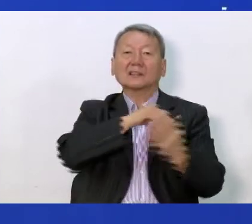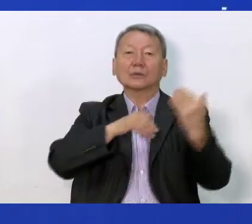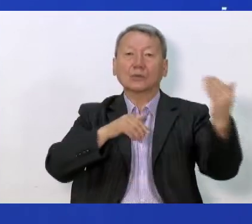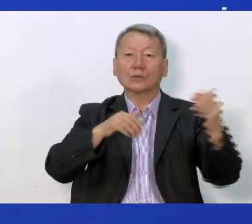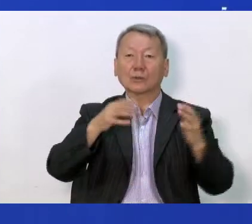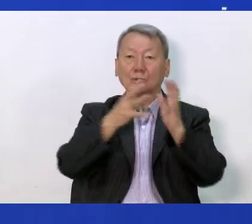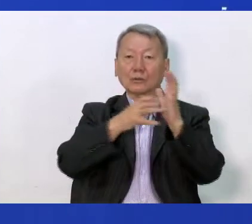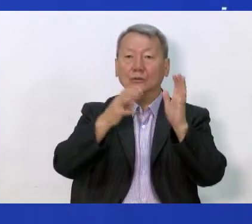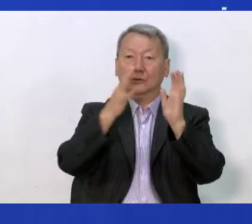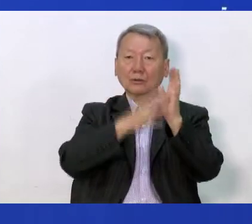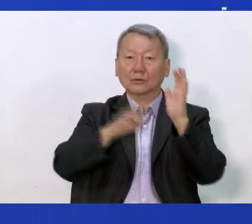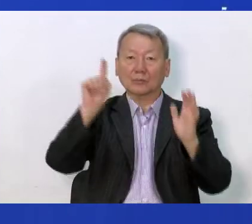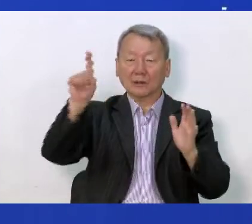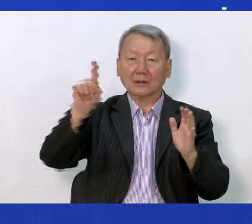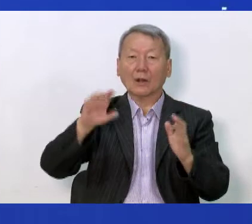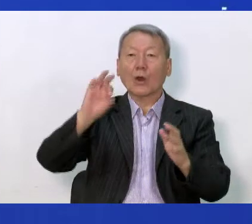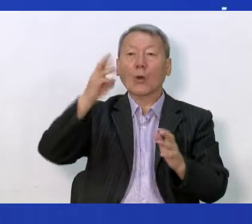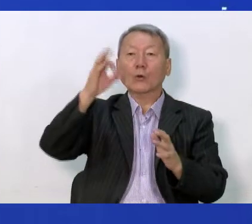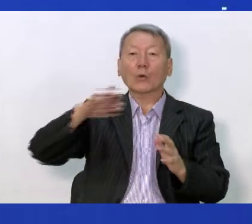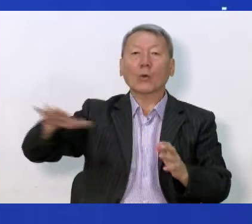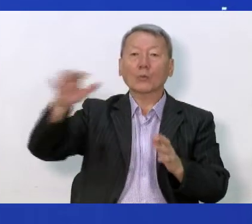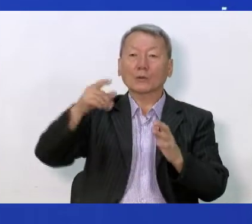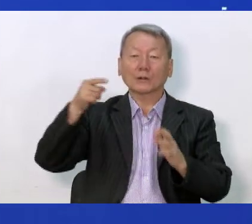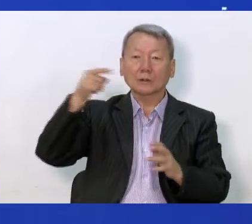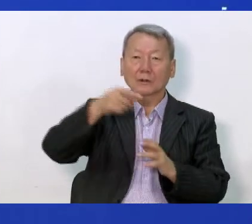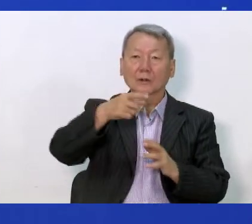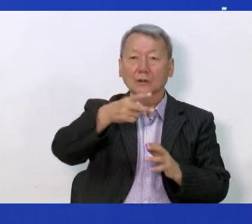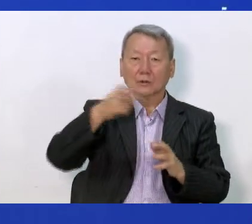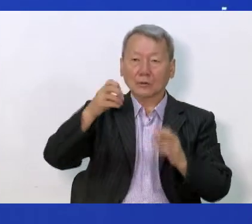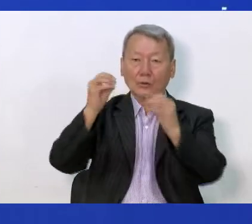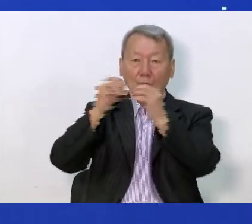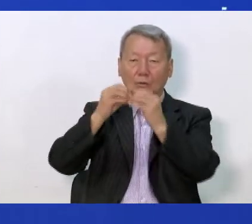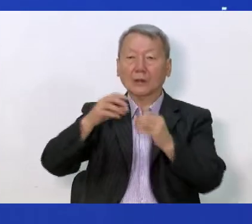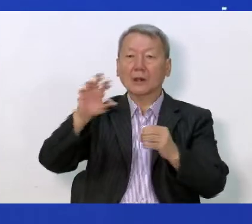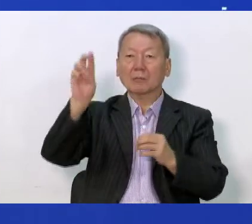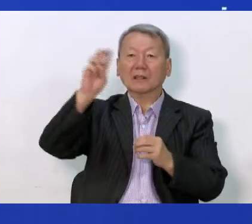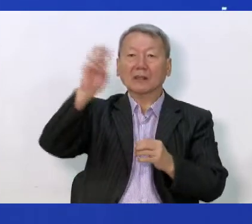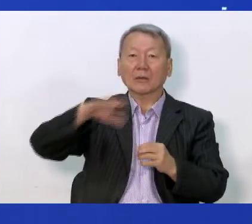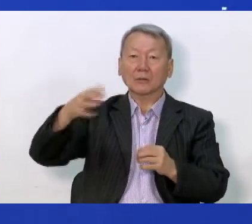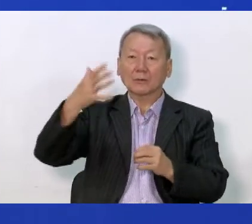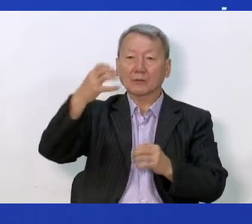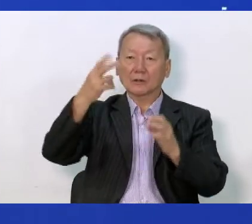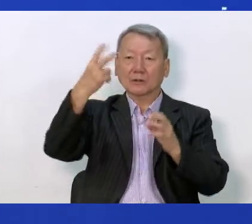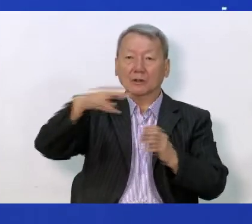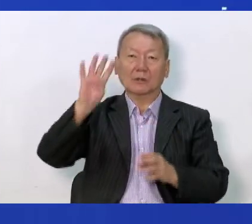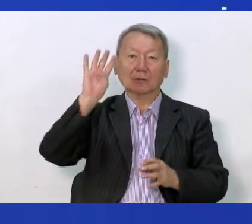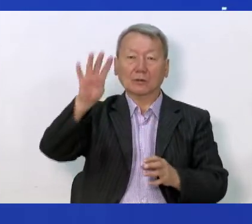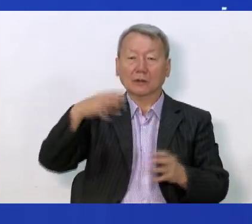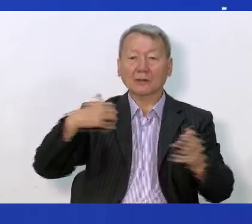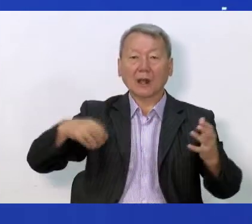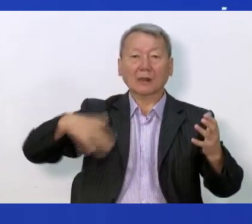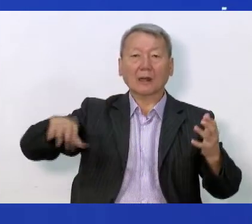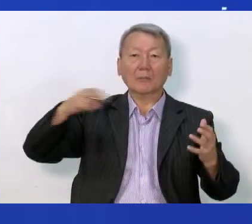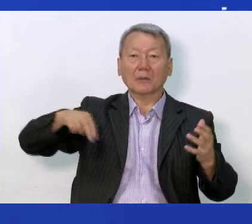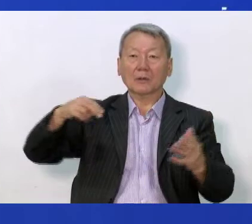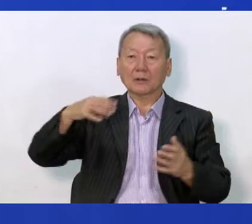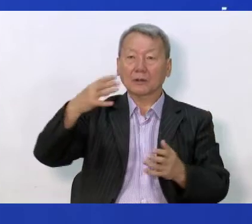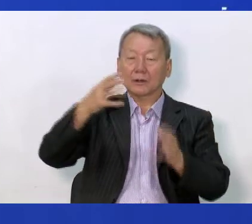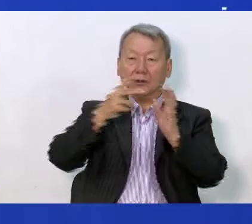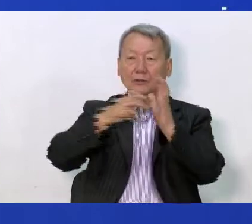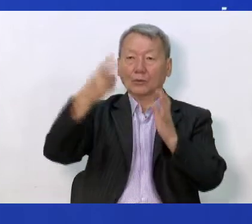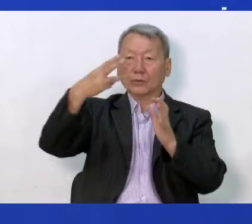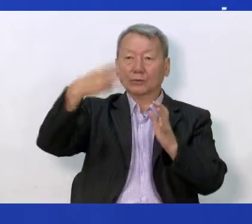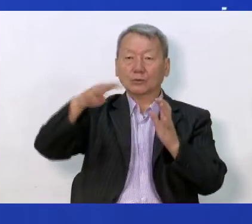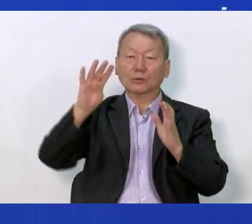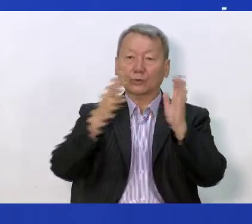облусунда 991, Ош облусунда 1210, Баткен облусунда 524, Жалабат облусунда